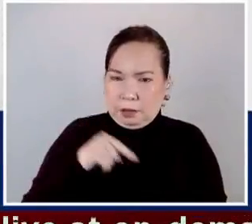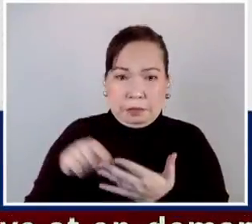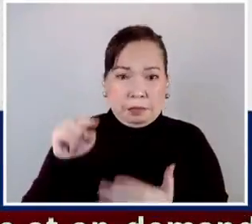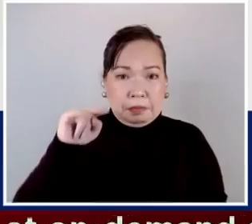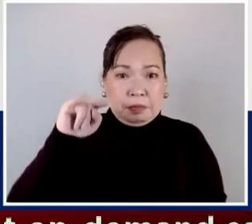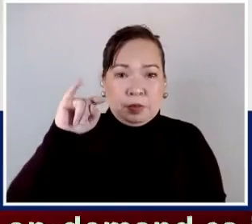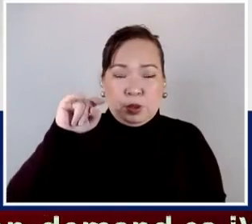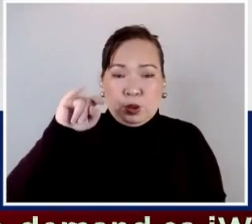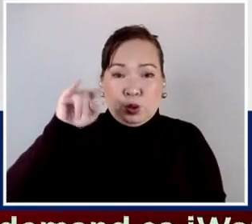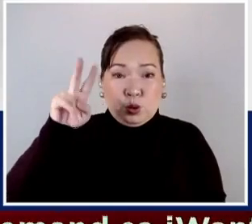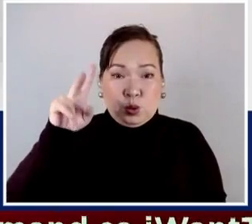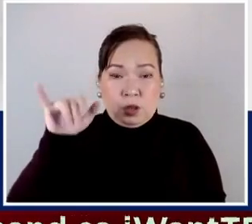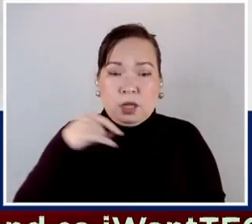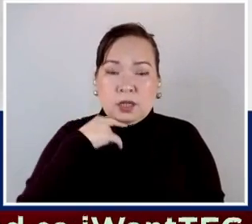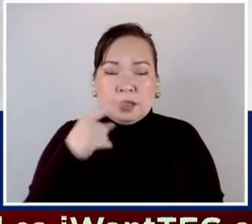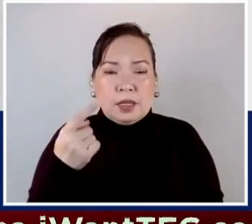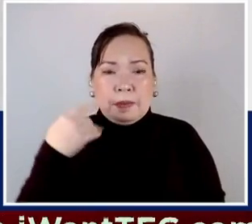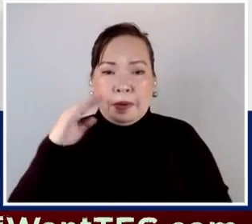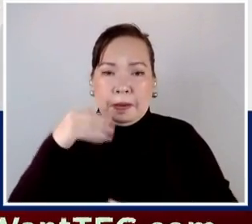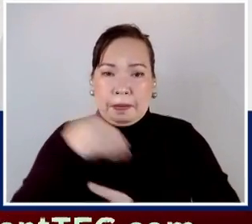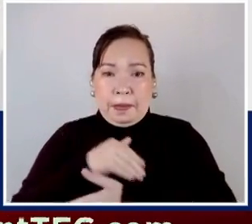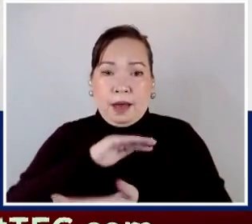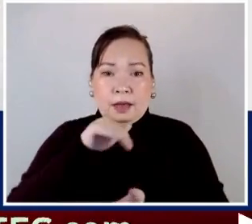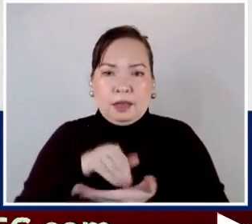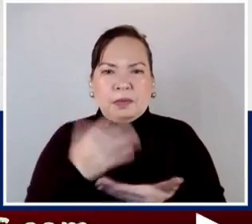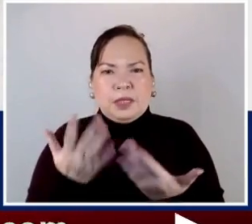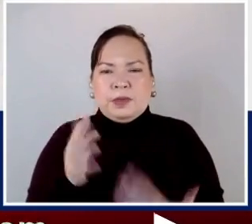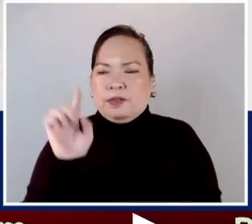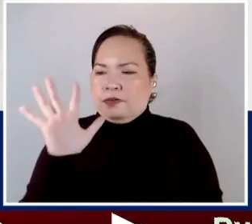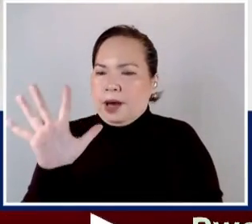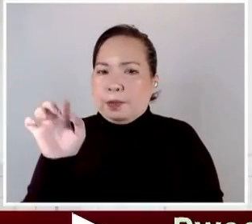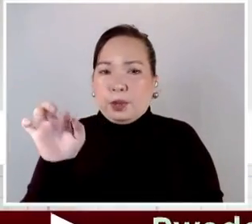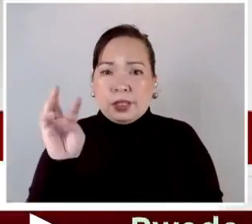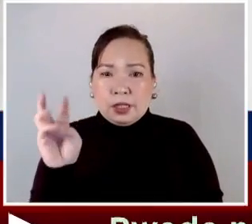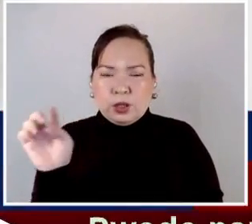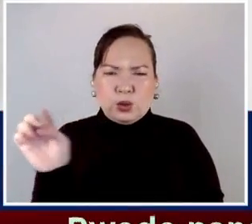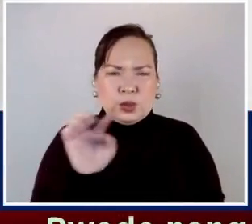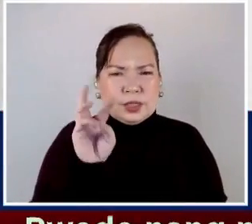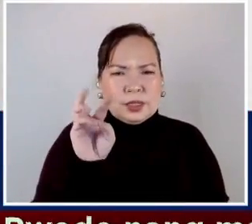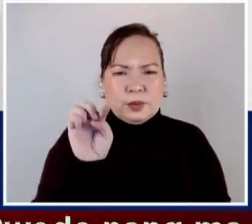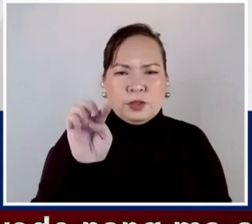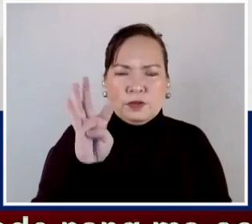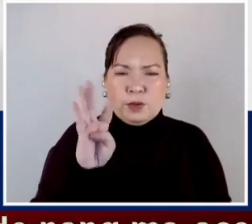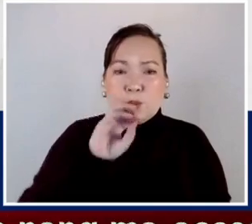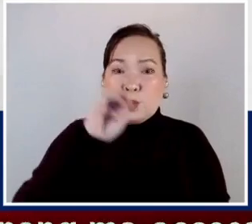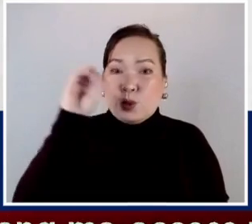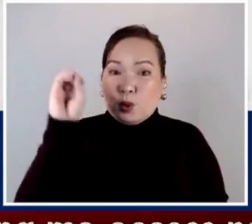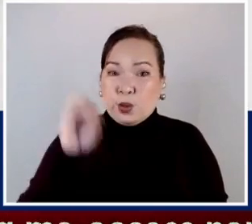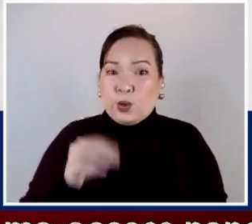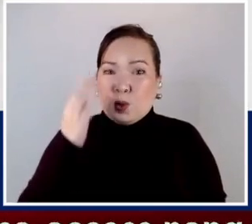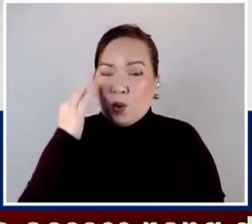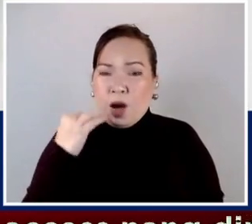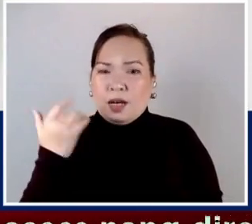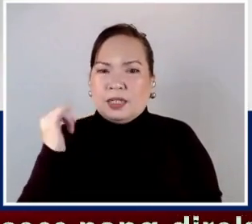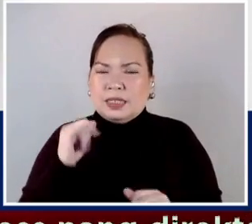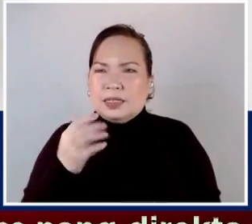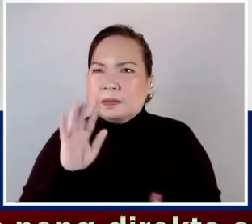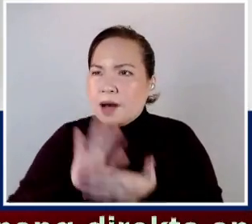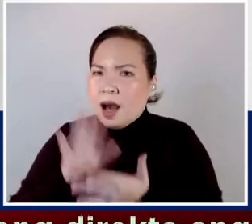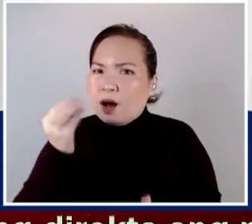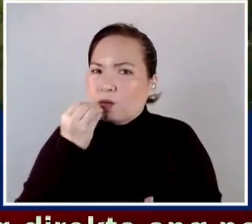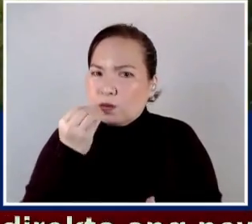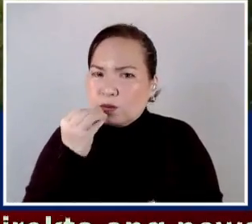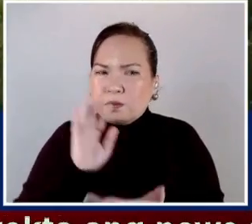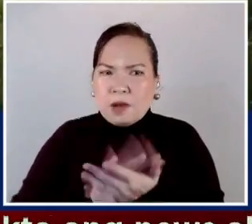tingin ng Bangko Sentral, posibleng umabot ito sa 5.6 hanggang 6.4% dahil sa taas ng presyo ng pagkain at